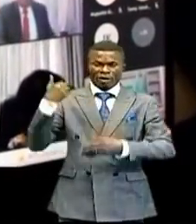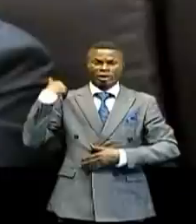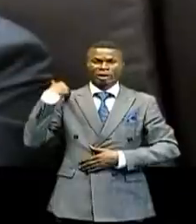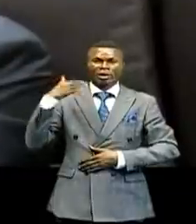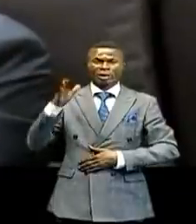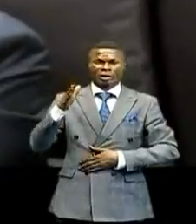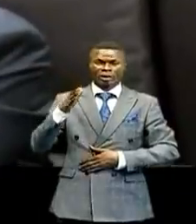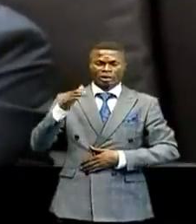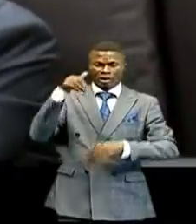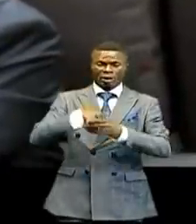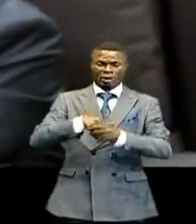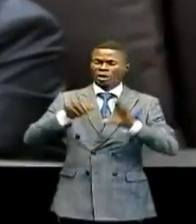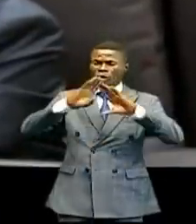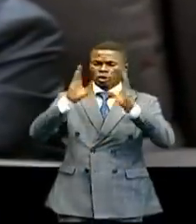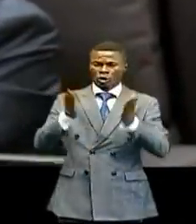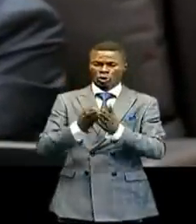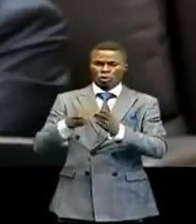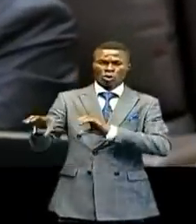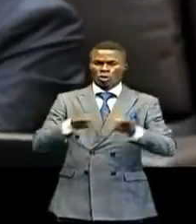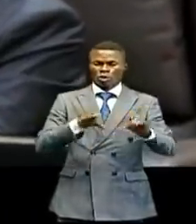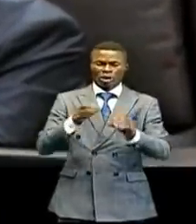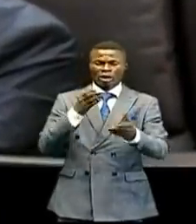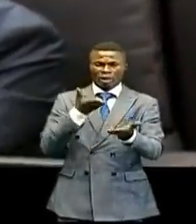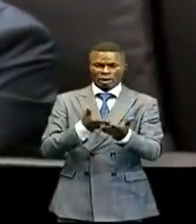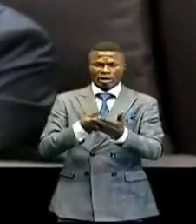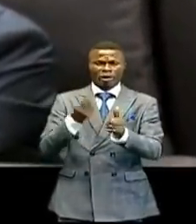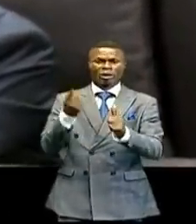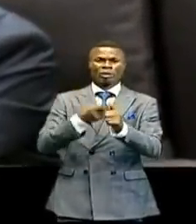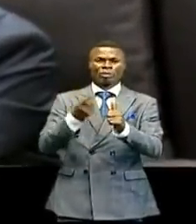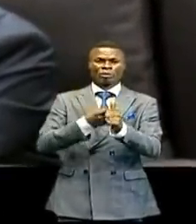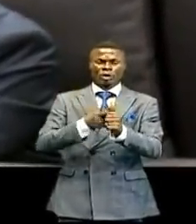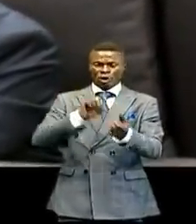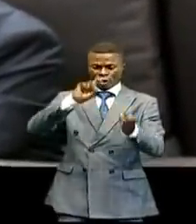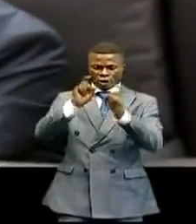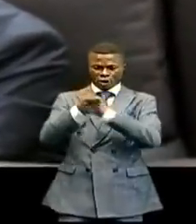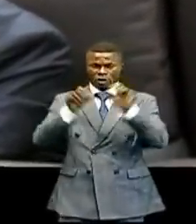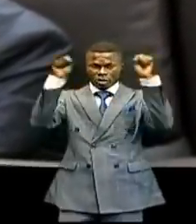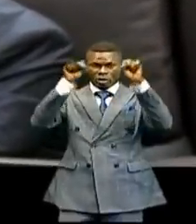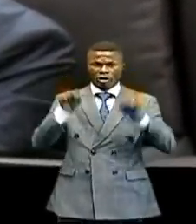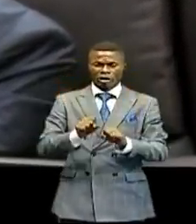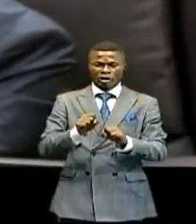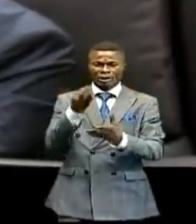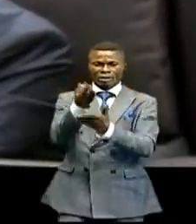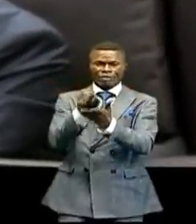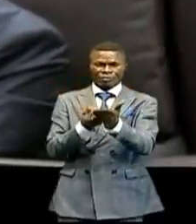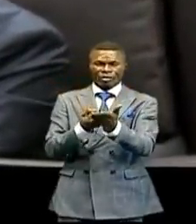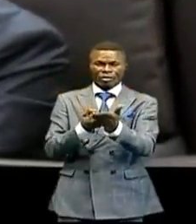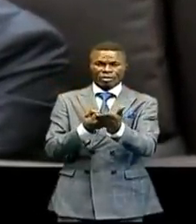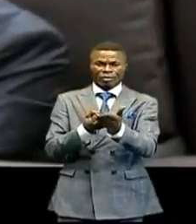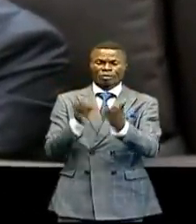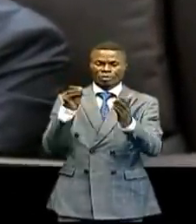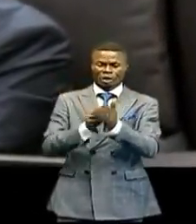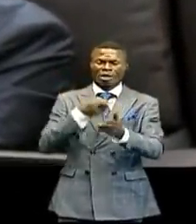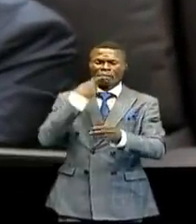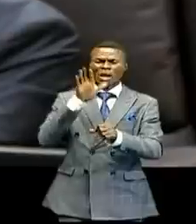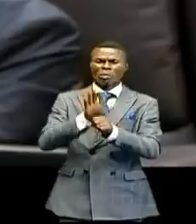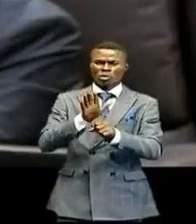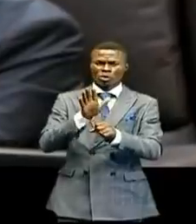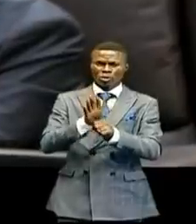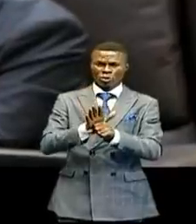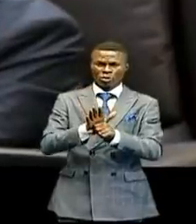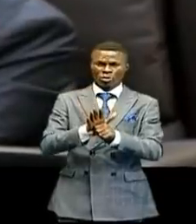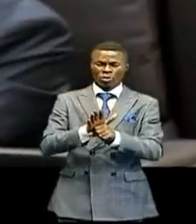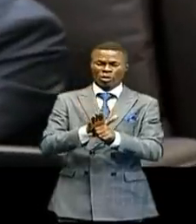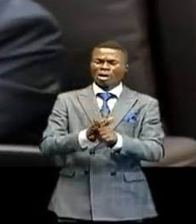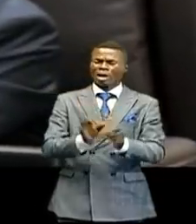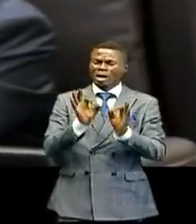publiques à travers l'ensemble des axes retenus, notamment la réforme du système fiscal. Il a insisté sur